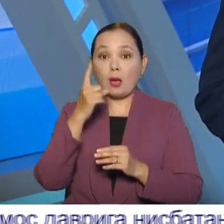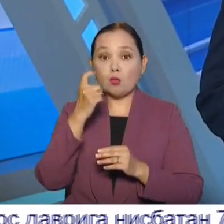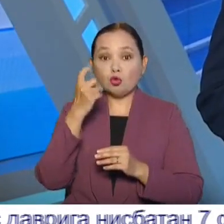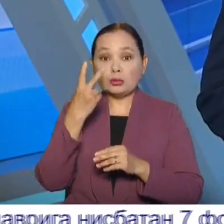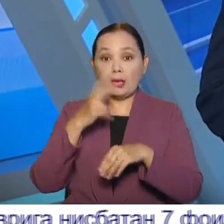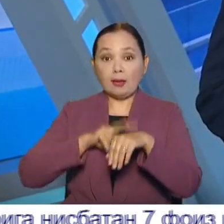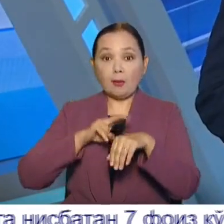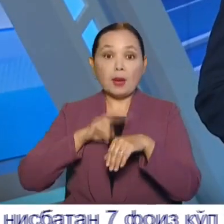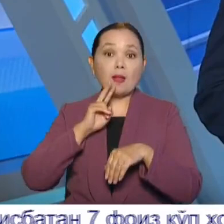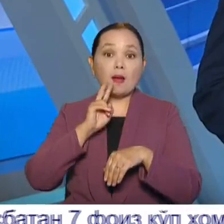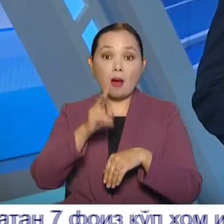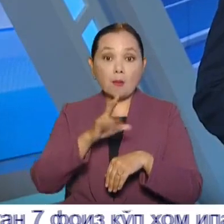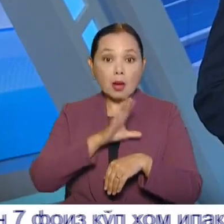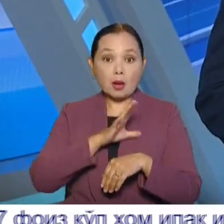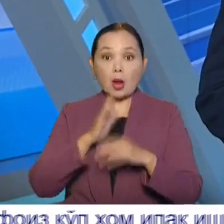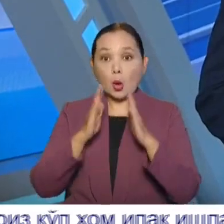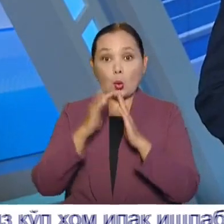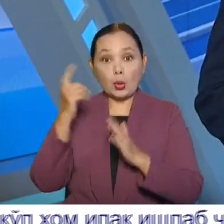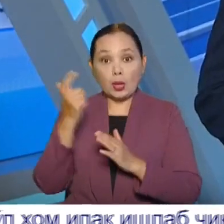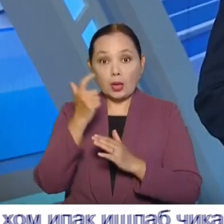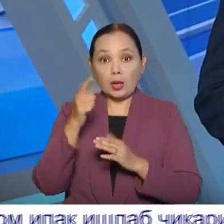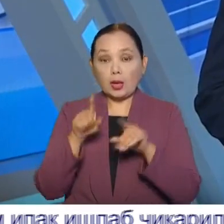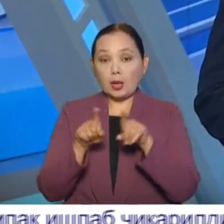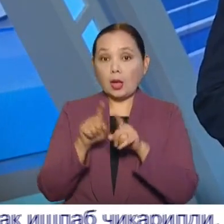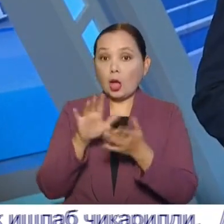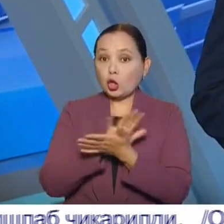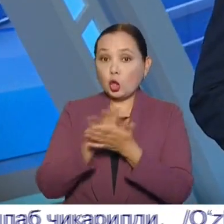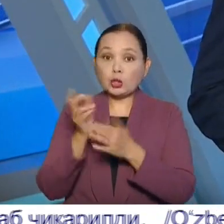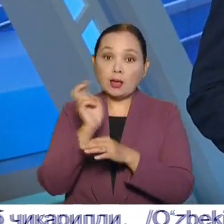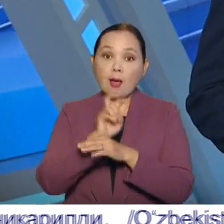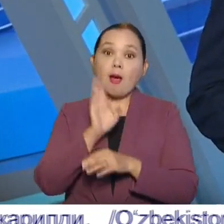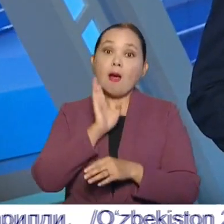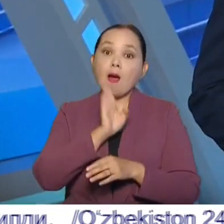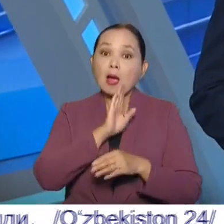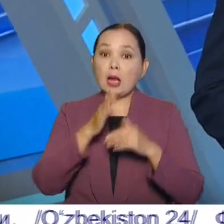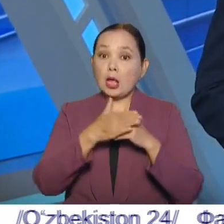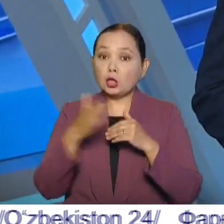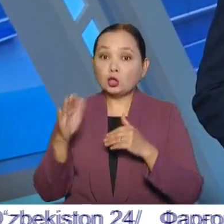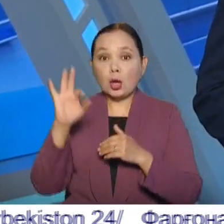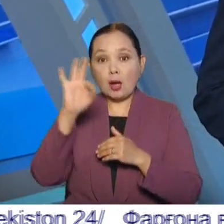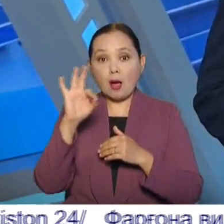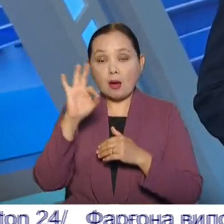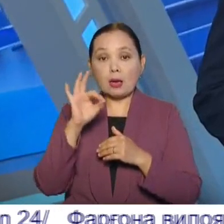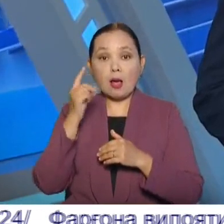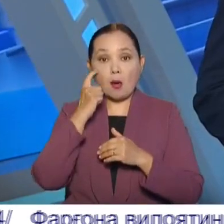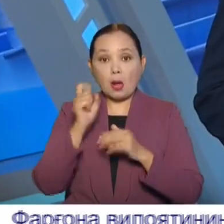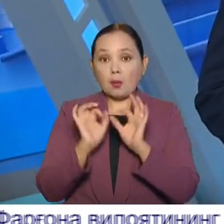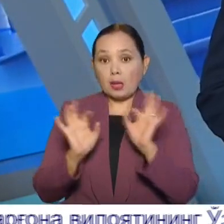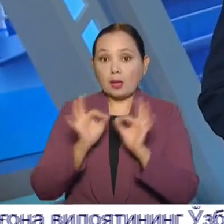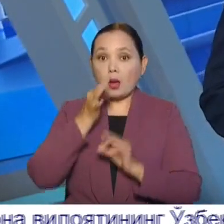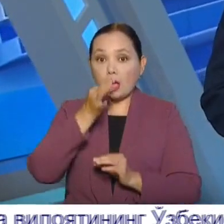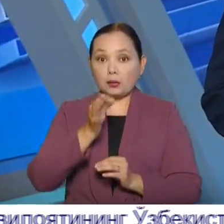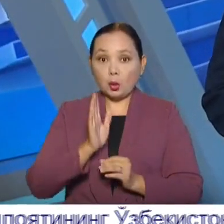joyiga yetib borgan tezkor xodimlarga uy egasi kunduzi uyni tozalashga kelgan ayol eshik ochiqligi haqida xabar berganini aytadi.